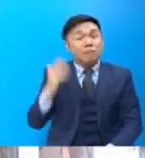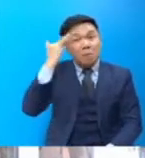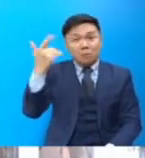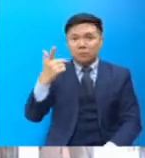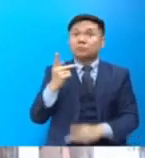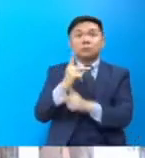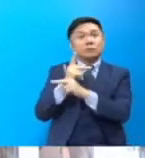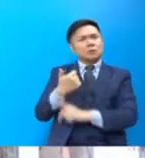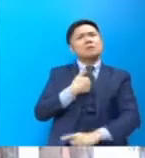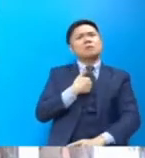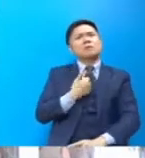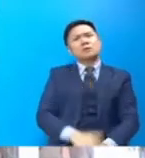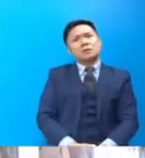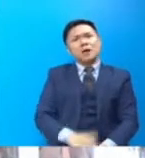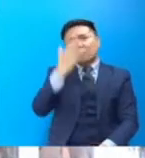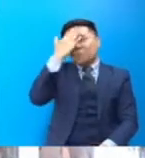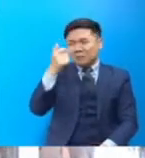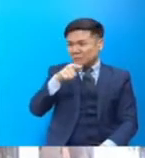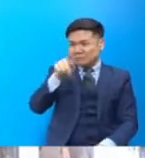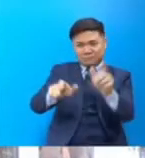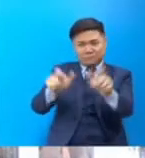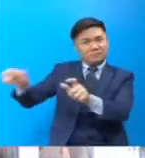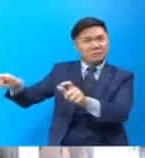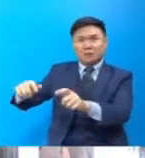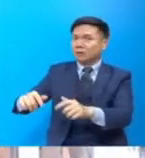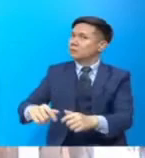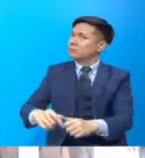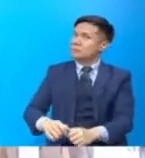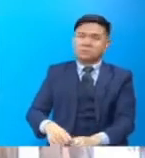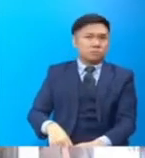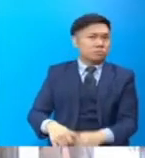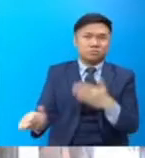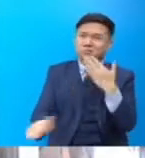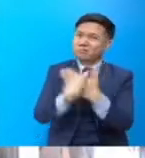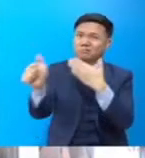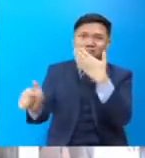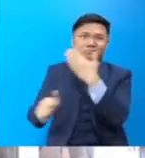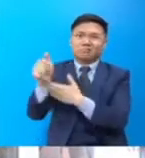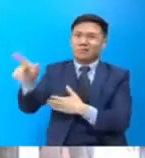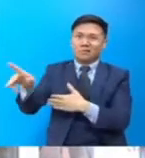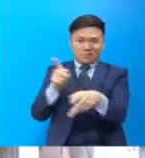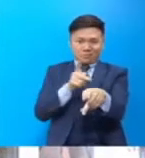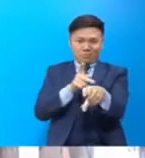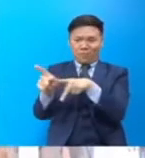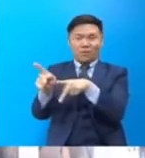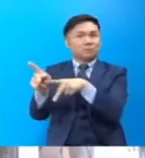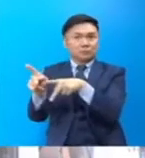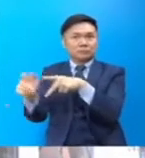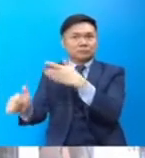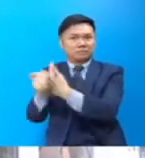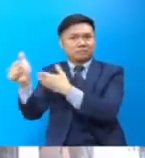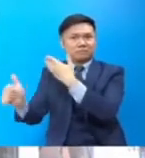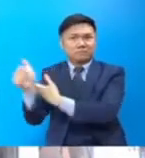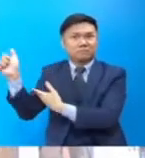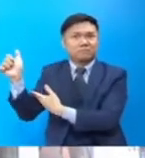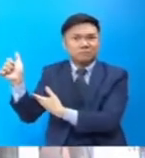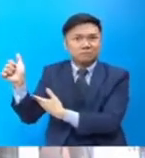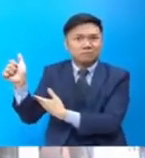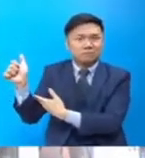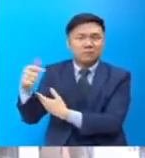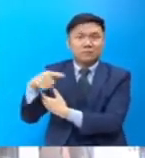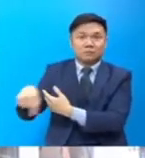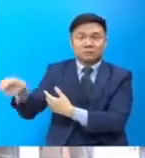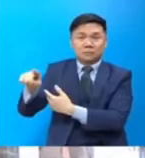digma ke kanal pengganas ini sangat hebat sekali profesional sudah mulai jadi pengganas udah Bermuda